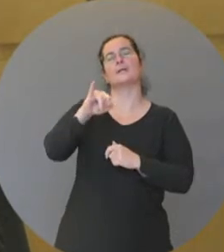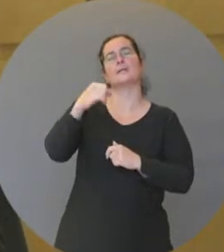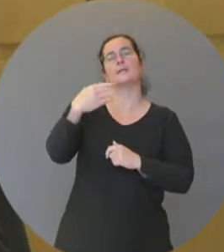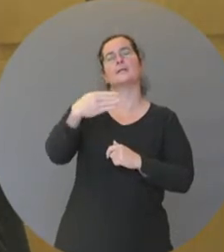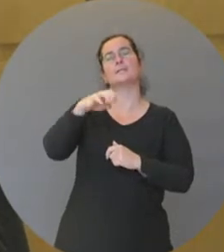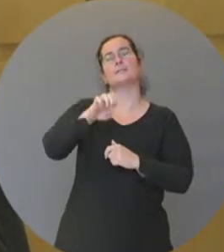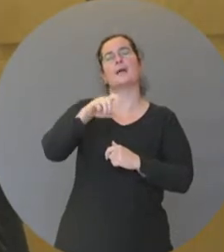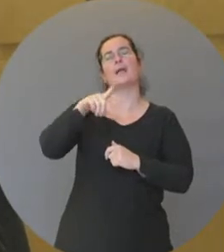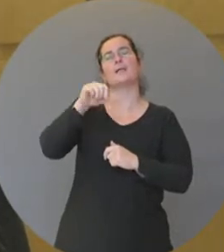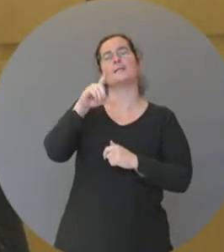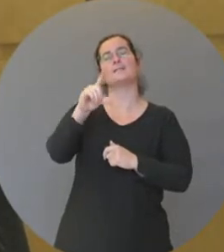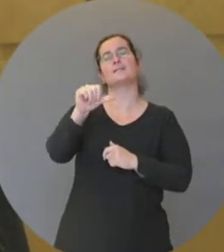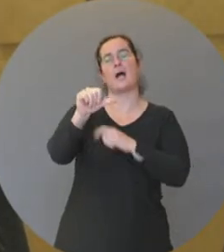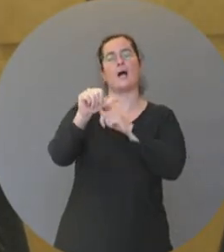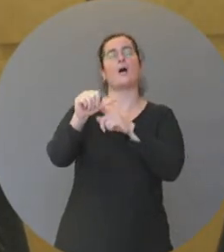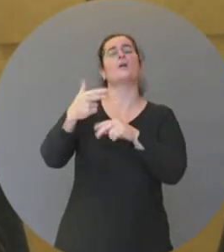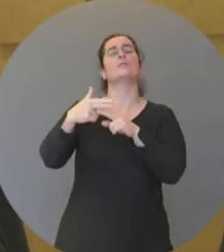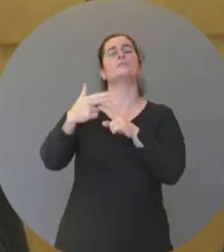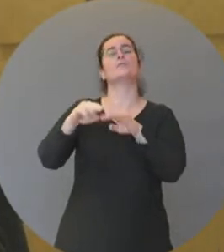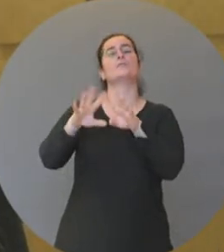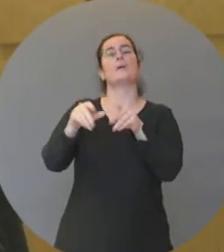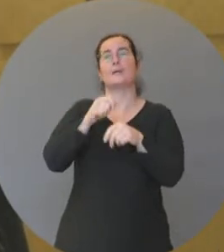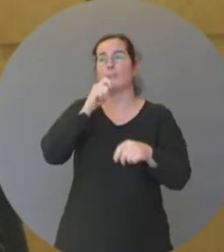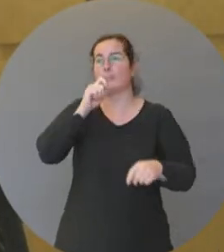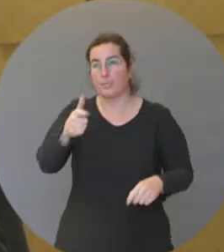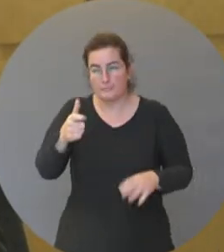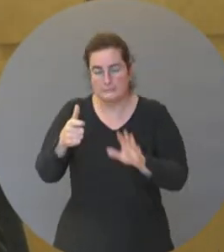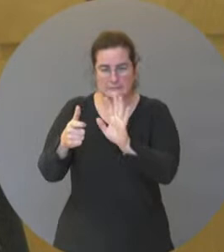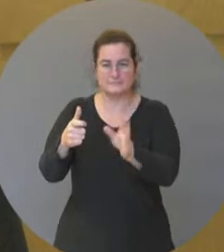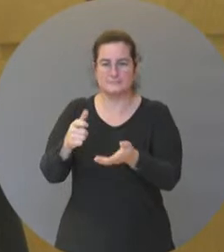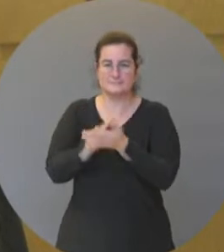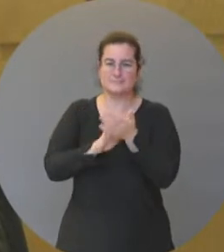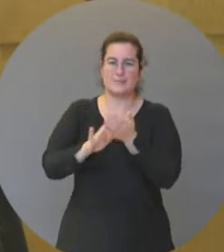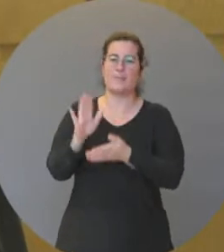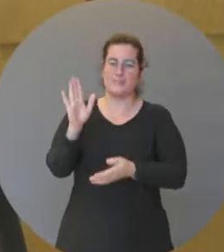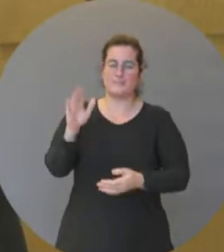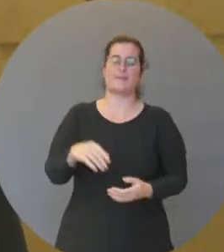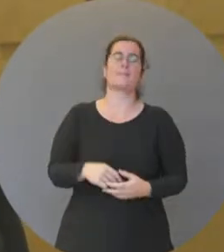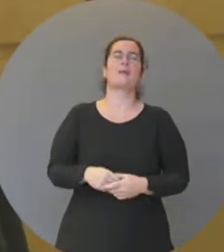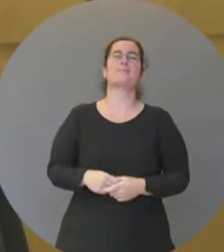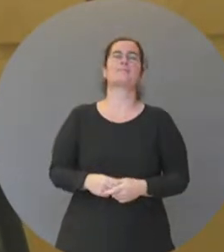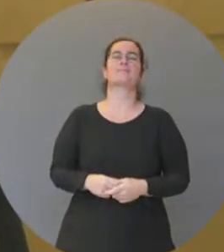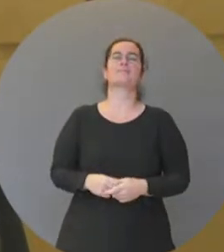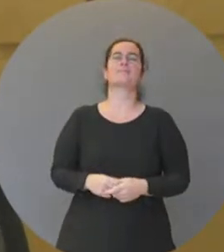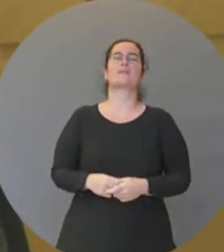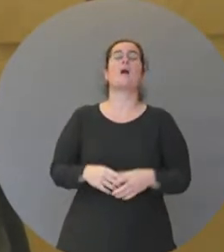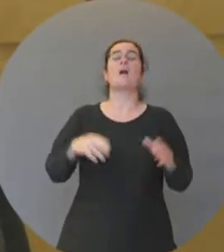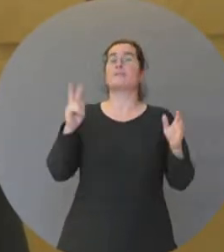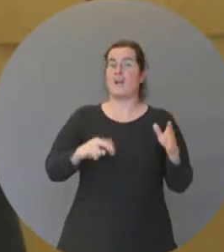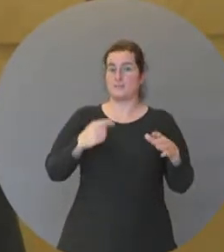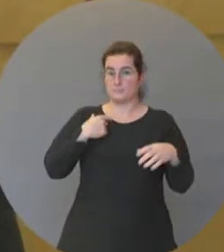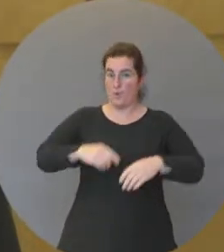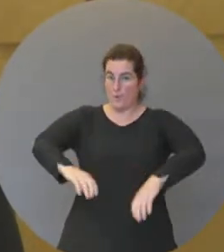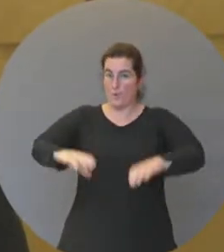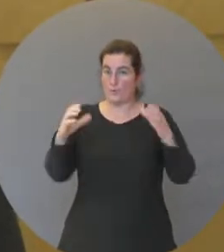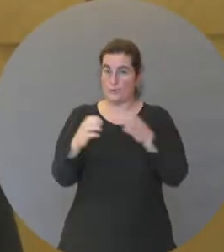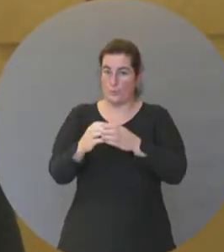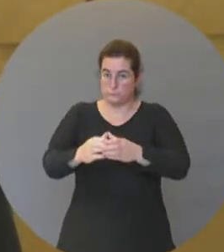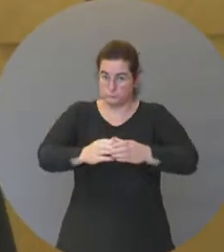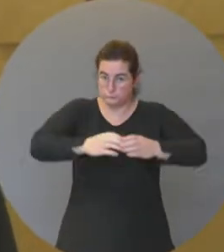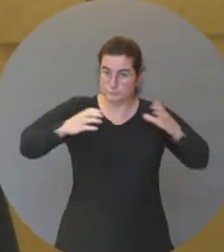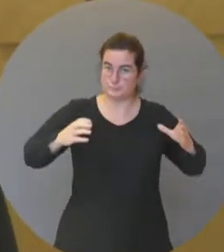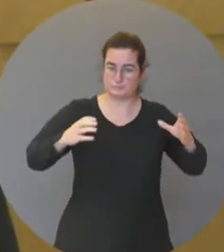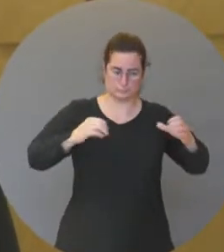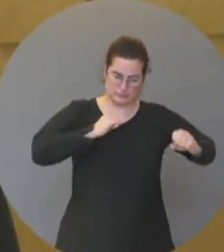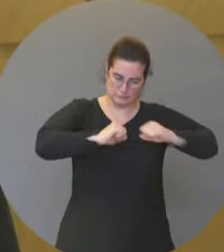pour la prononciation de votre nom de ton nom la majorité agit certes il y a eu des gestes qui